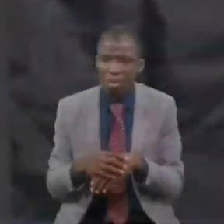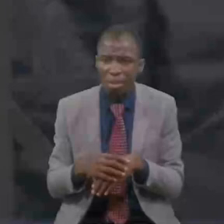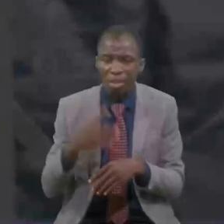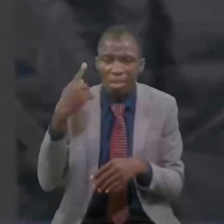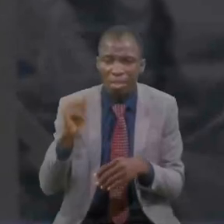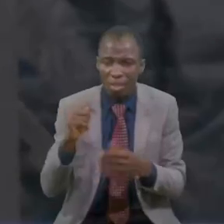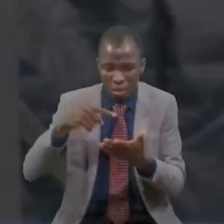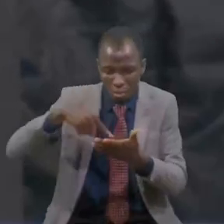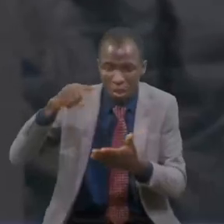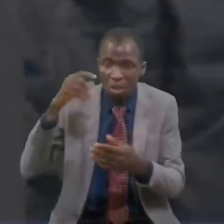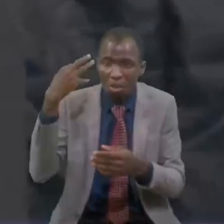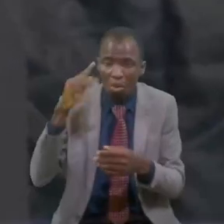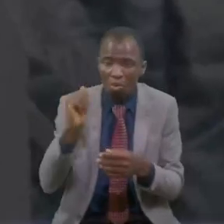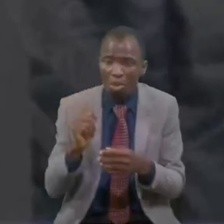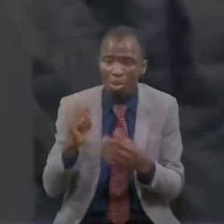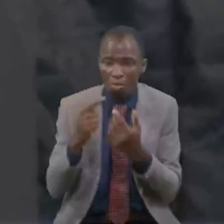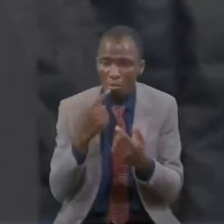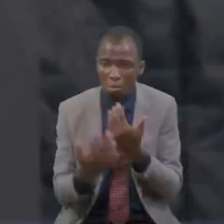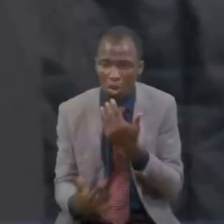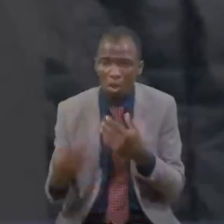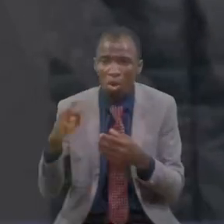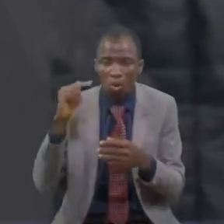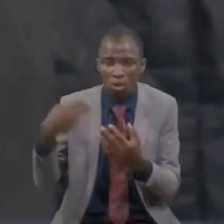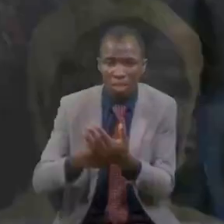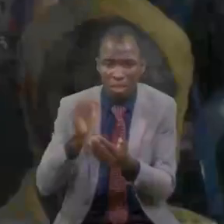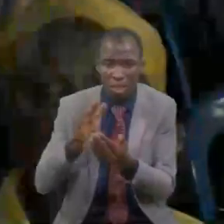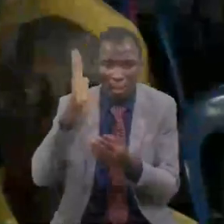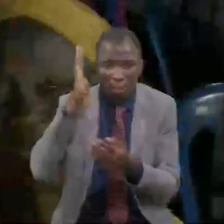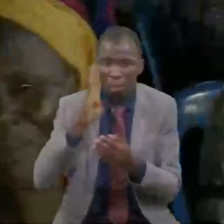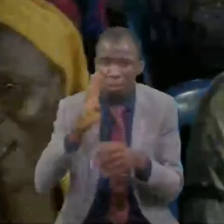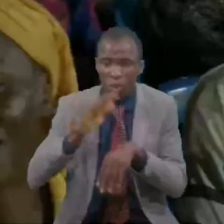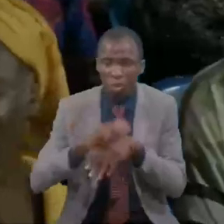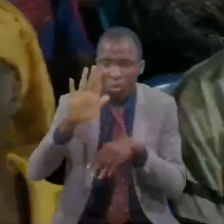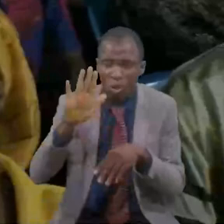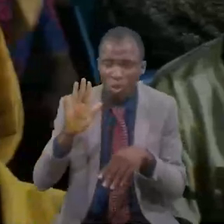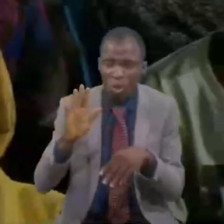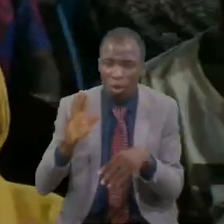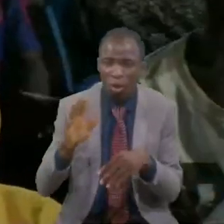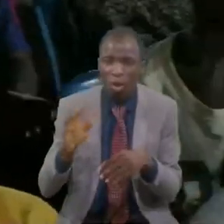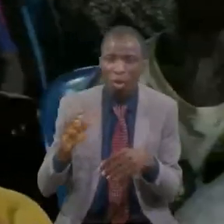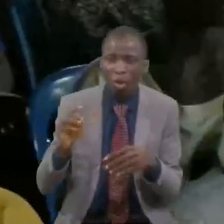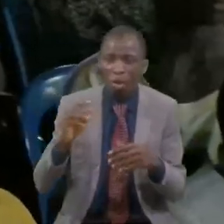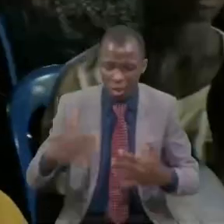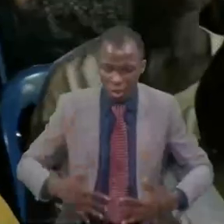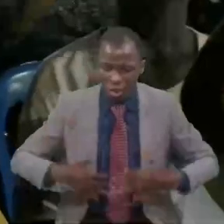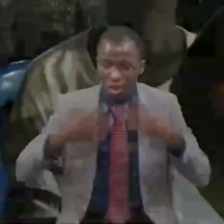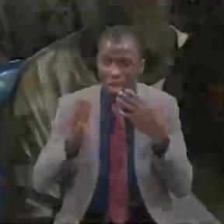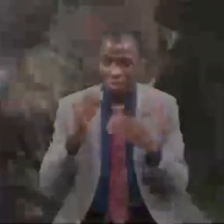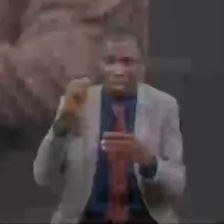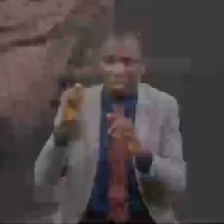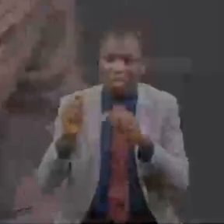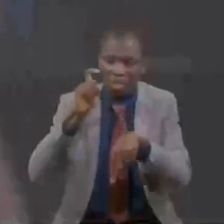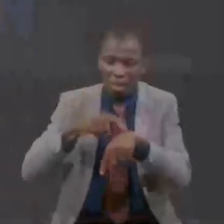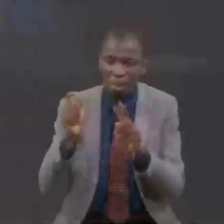signe du sang de l'Agneau sera sur votre cœur dès que vous vous